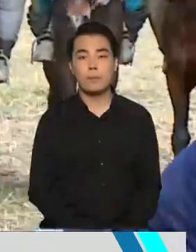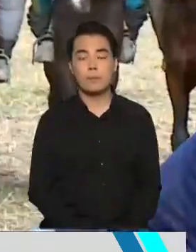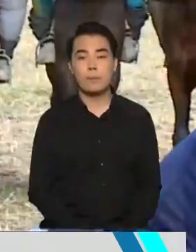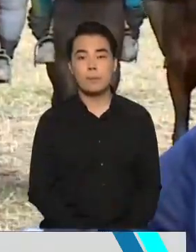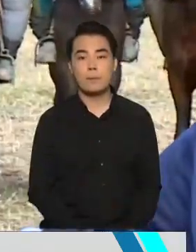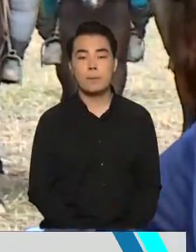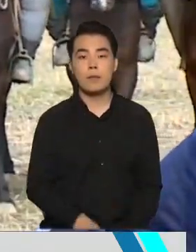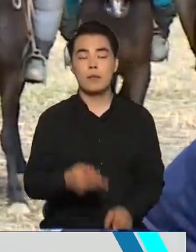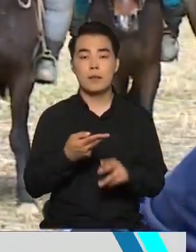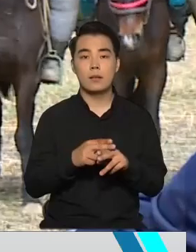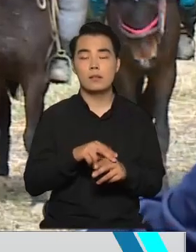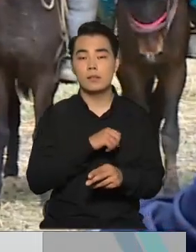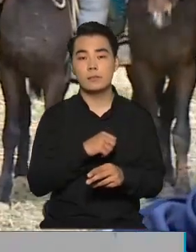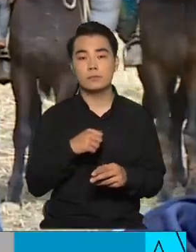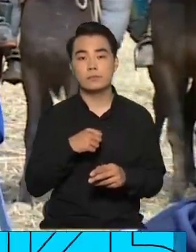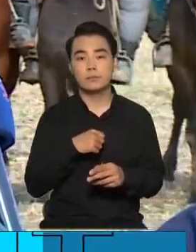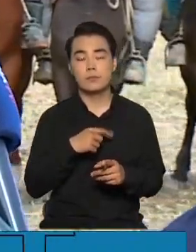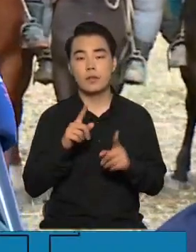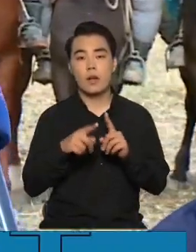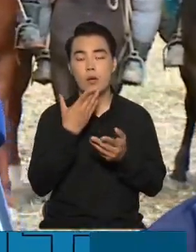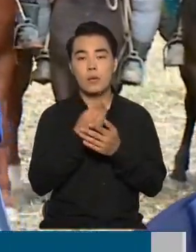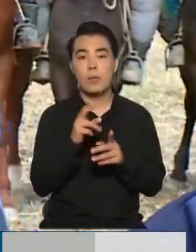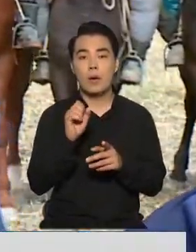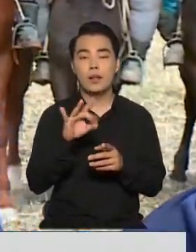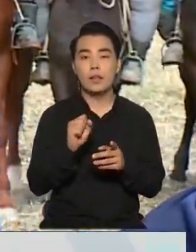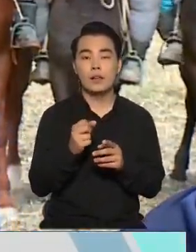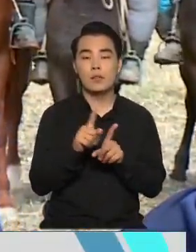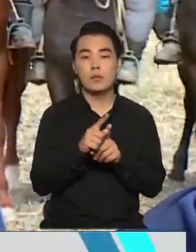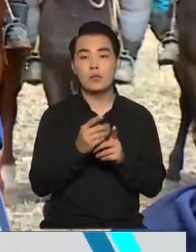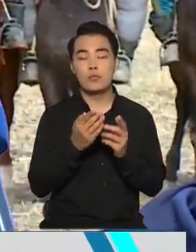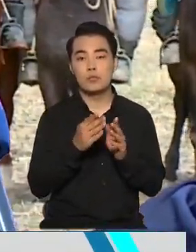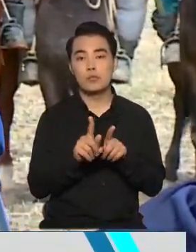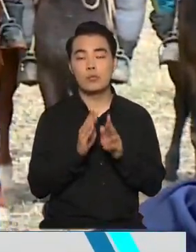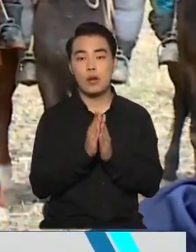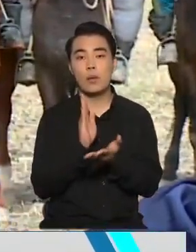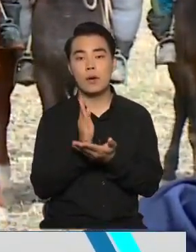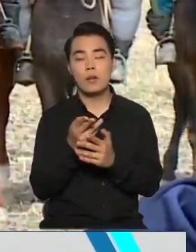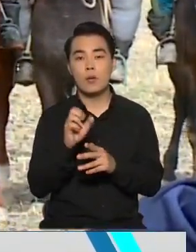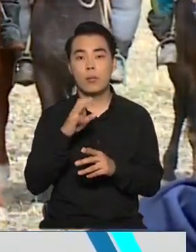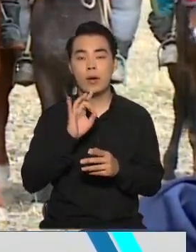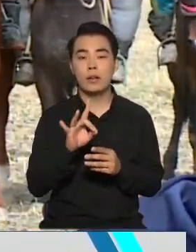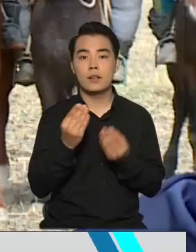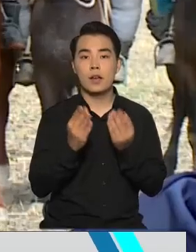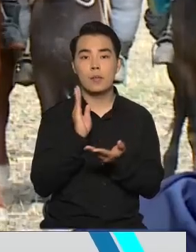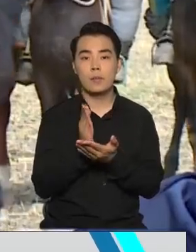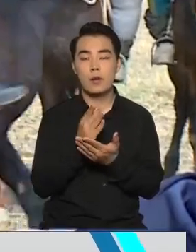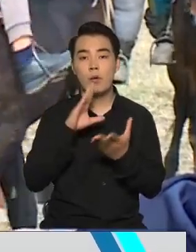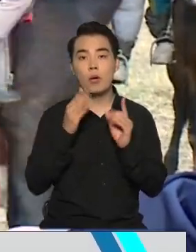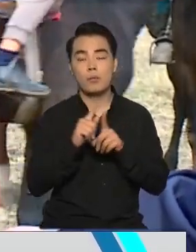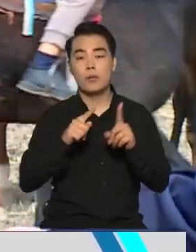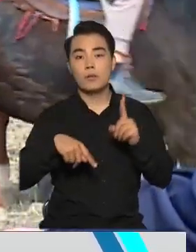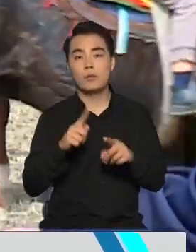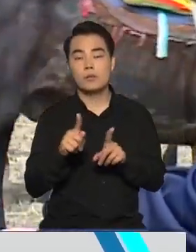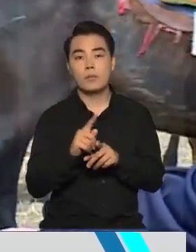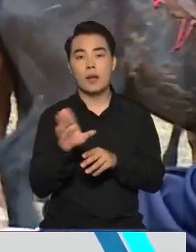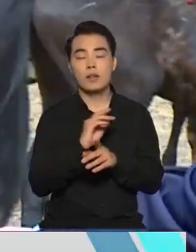Ол кісіз көкпар басталмайды бізде. Сол кісінің батасымен басталады. Сосын келгеннен кейін көкпардан алып қысылып тұрған аттар ма, жаңағы соның